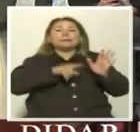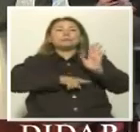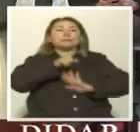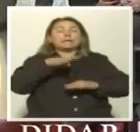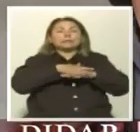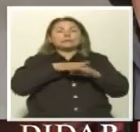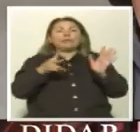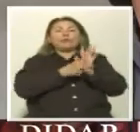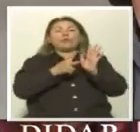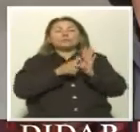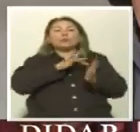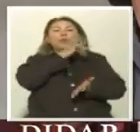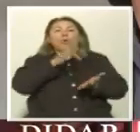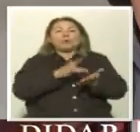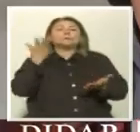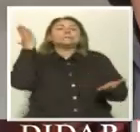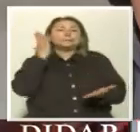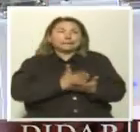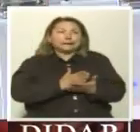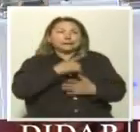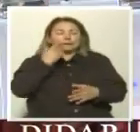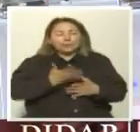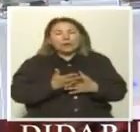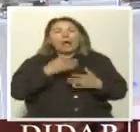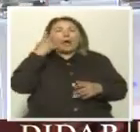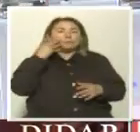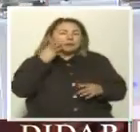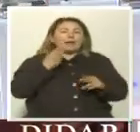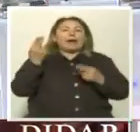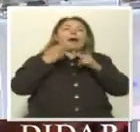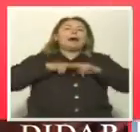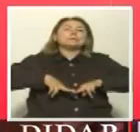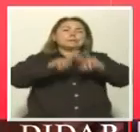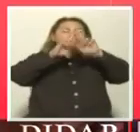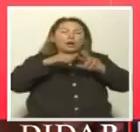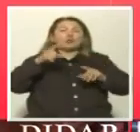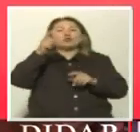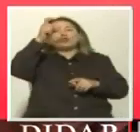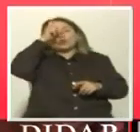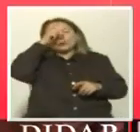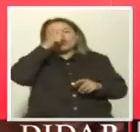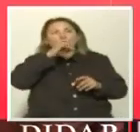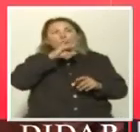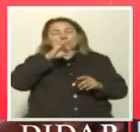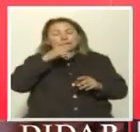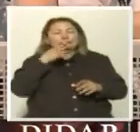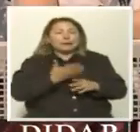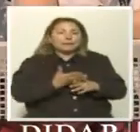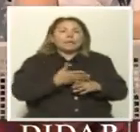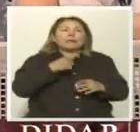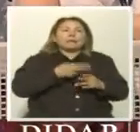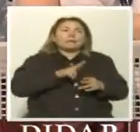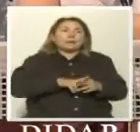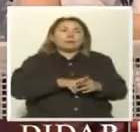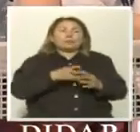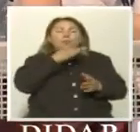еліміздің 8 қаласында өз жұмысын бастады. Атап айтсақ, Алматы, Астана, Семей, Түркістан, Павлодар, Атырау, Қызылорда және Шымкент.